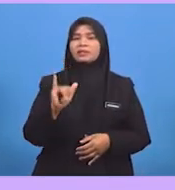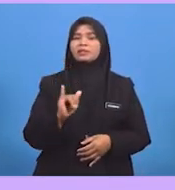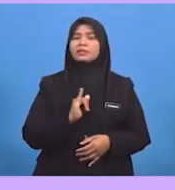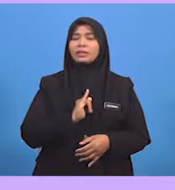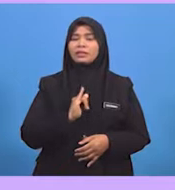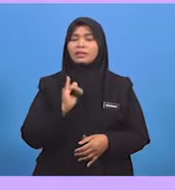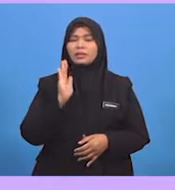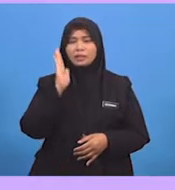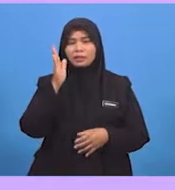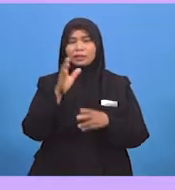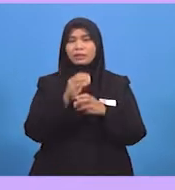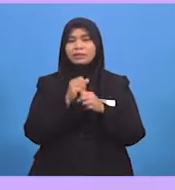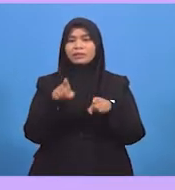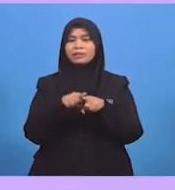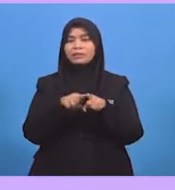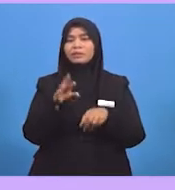dengan